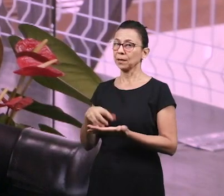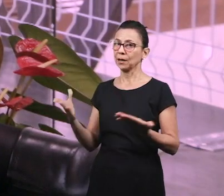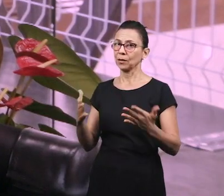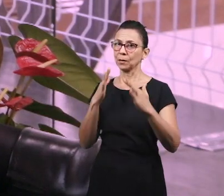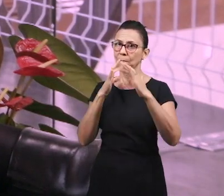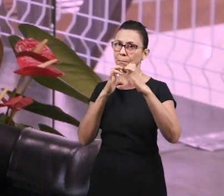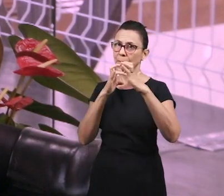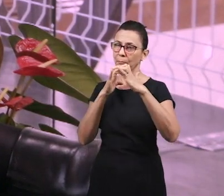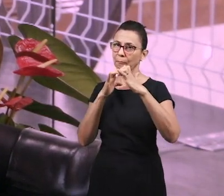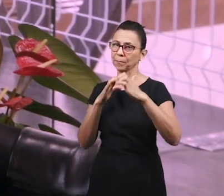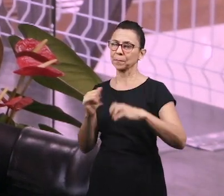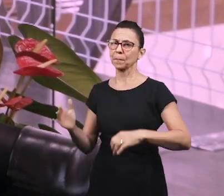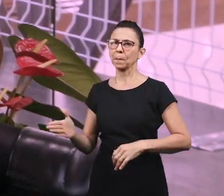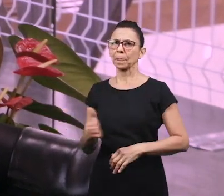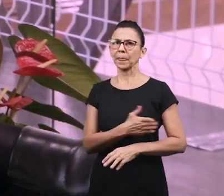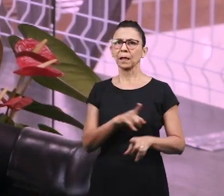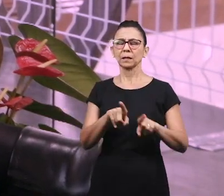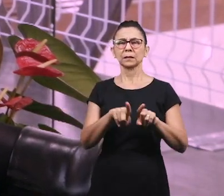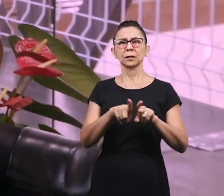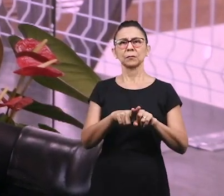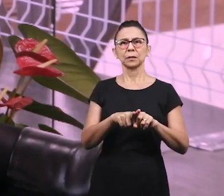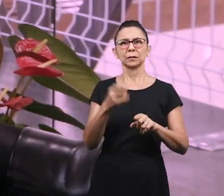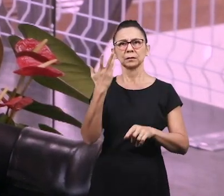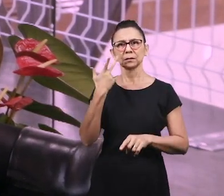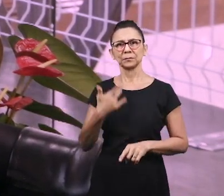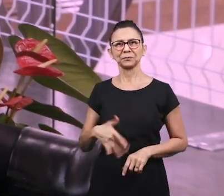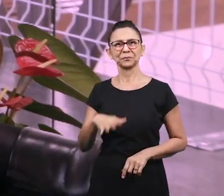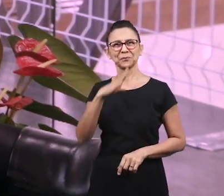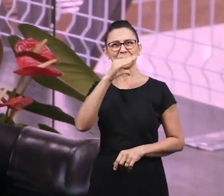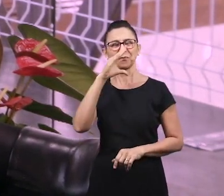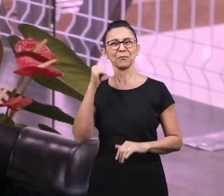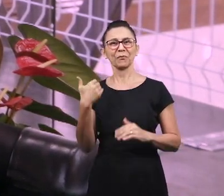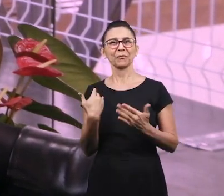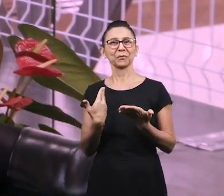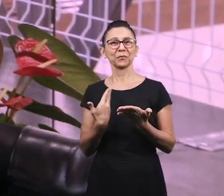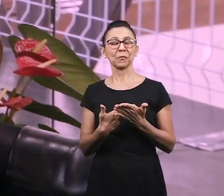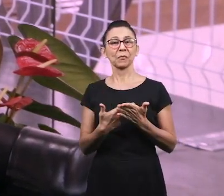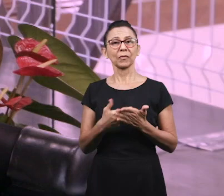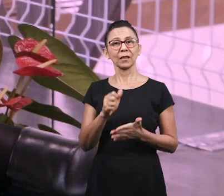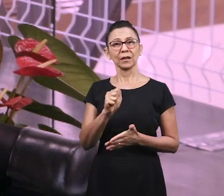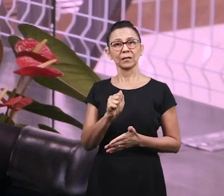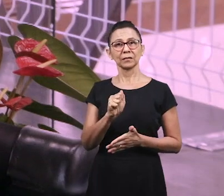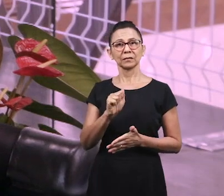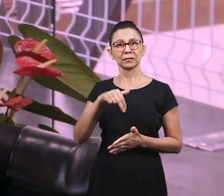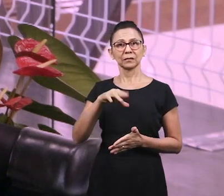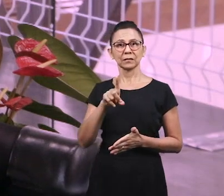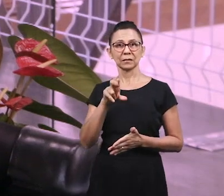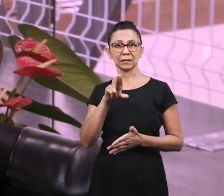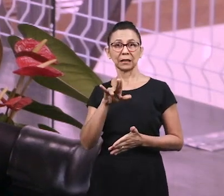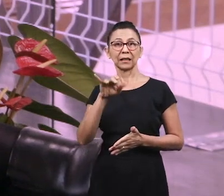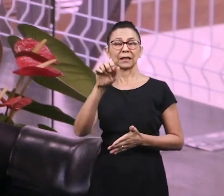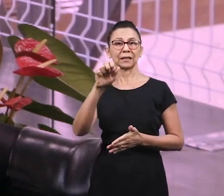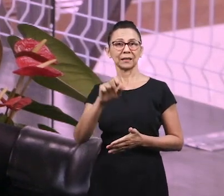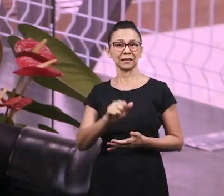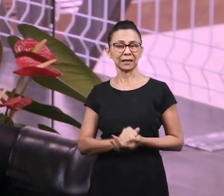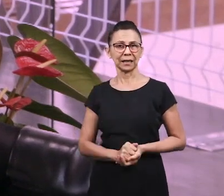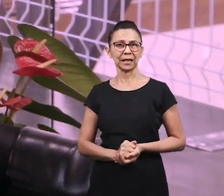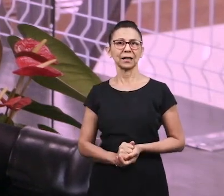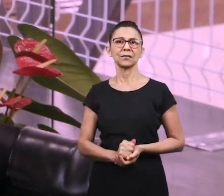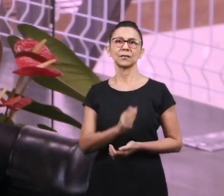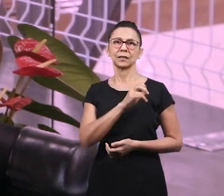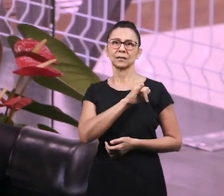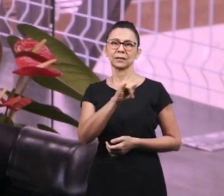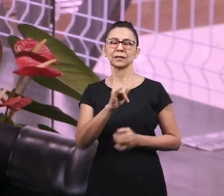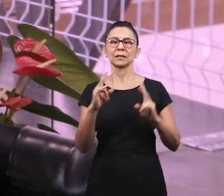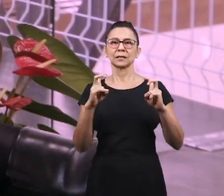maintenant pour la flûte douce. Et dans l'étude des enfants, intermédiaires et adolescents, la professeure Andrea Canal va nous parler